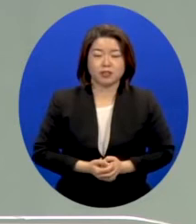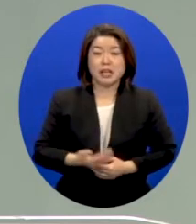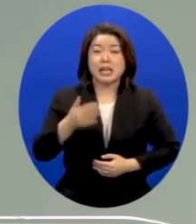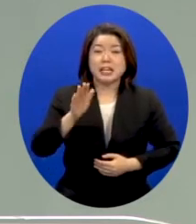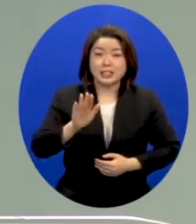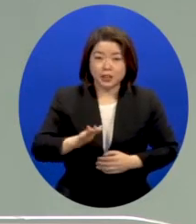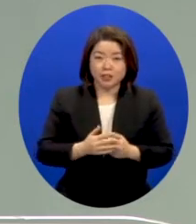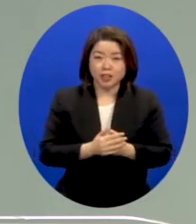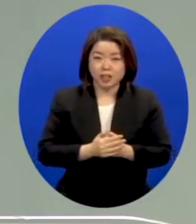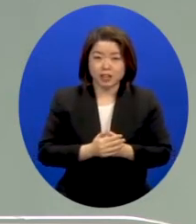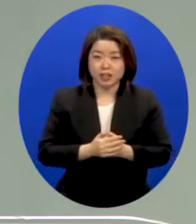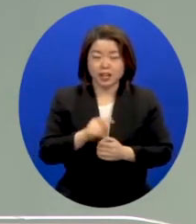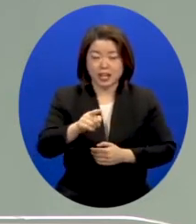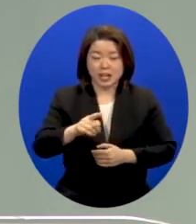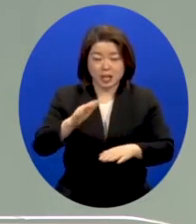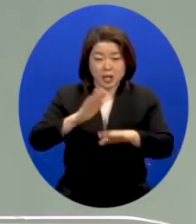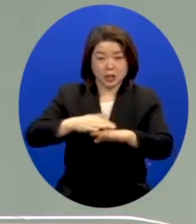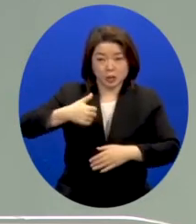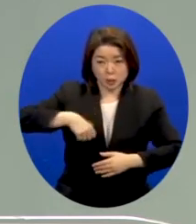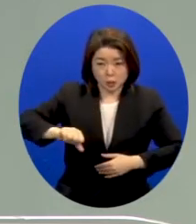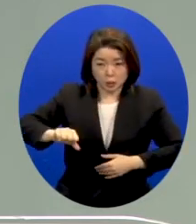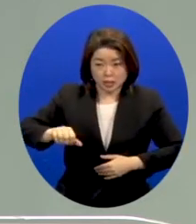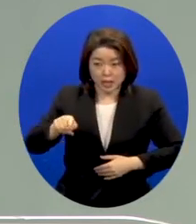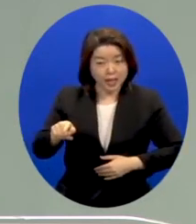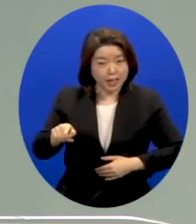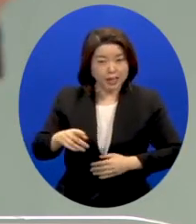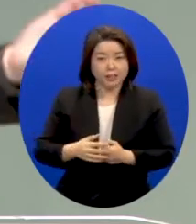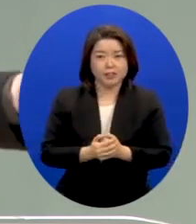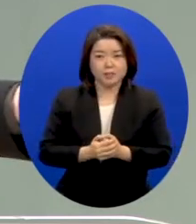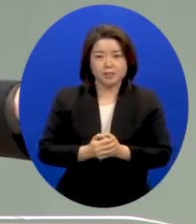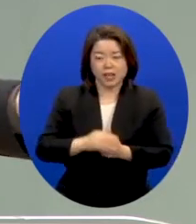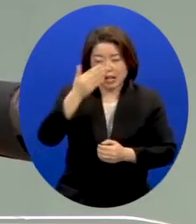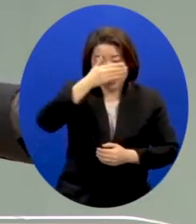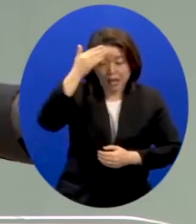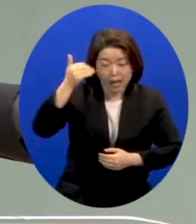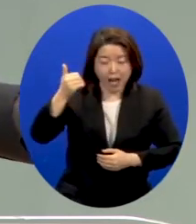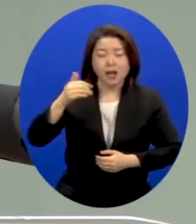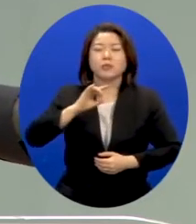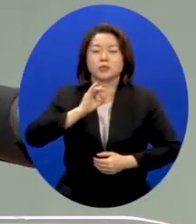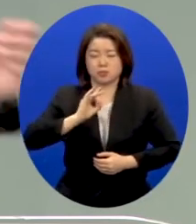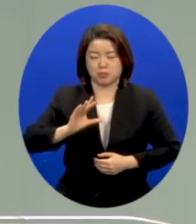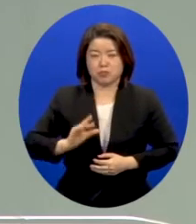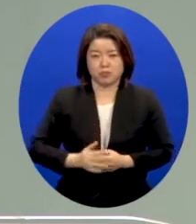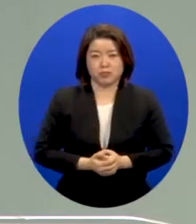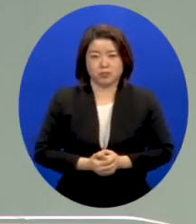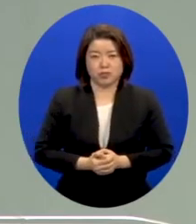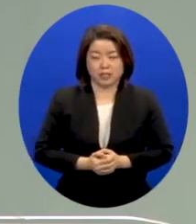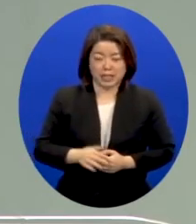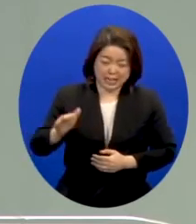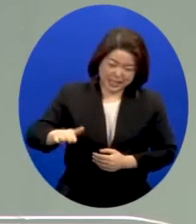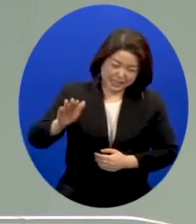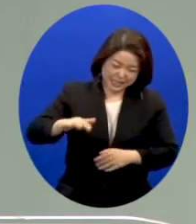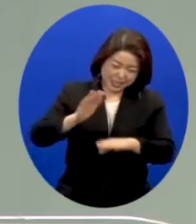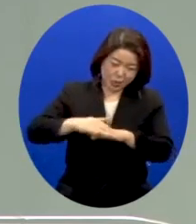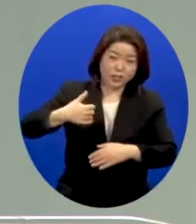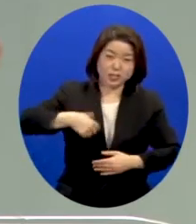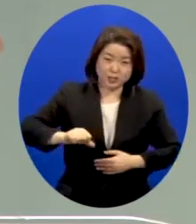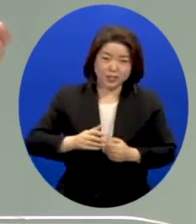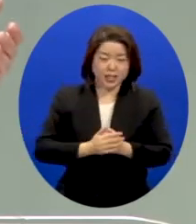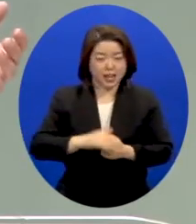그런데 그 손자 에게 는 그냥 그냥 할아버지 일 뿐이에요 그 어린 손자가